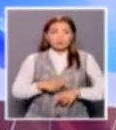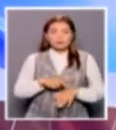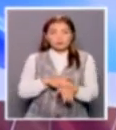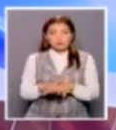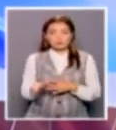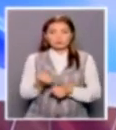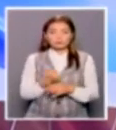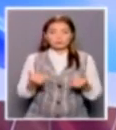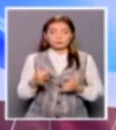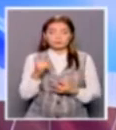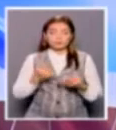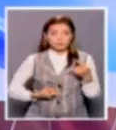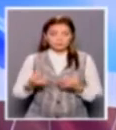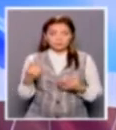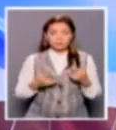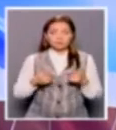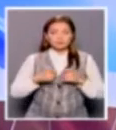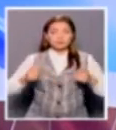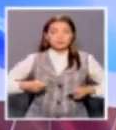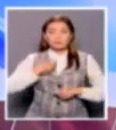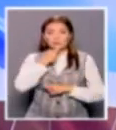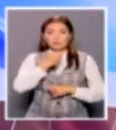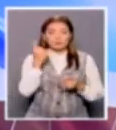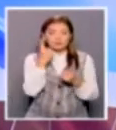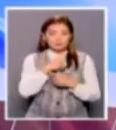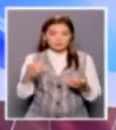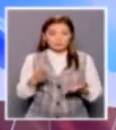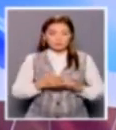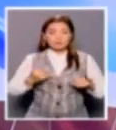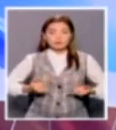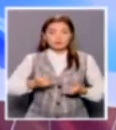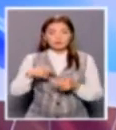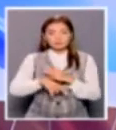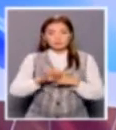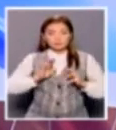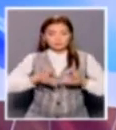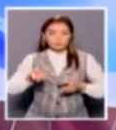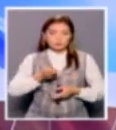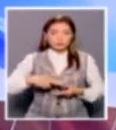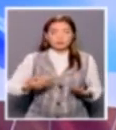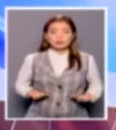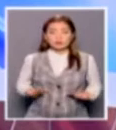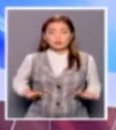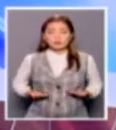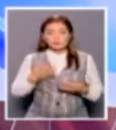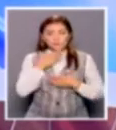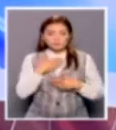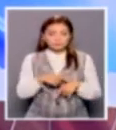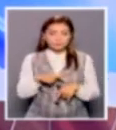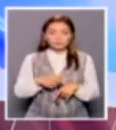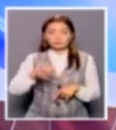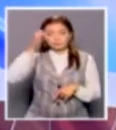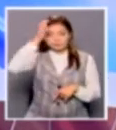толы туынды бүгін Атырау телеарнасы төрінде журналистерге таныстырылды. Автор ішкі әлемін, рухани өмірін, махаббат сезімін,